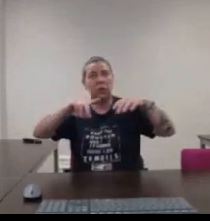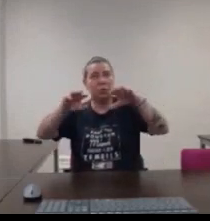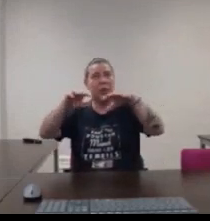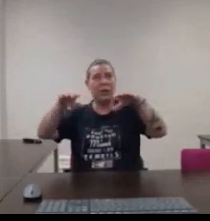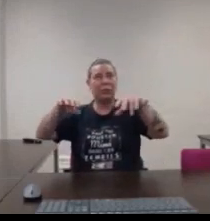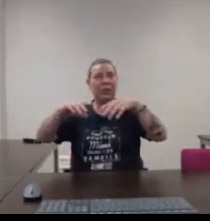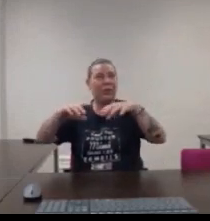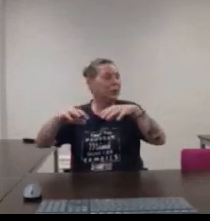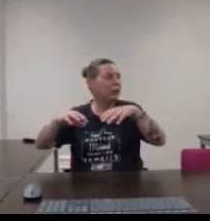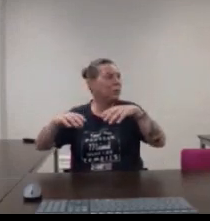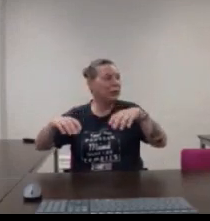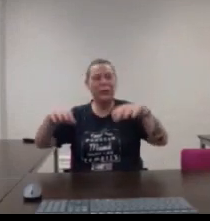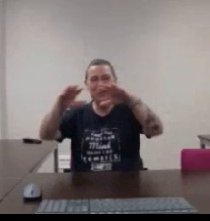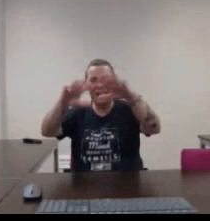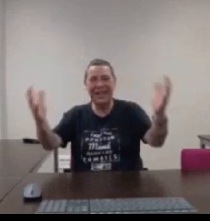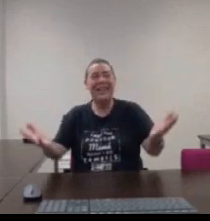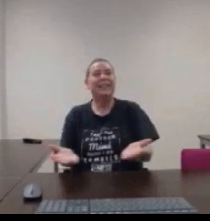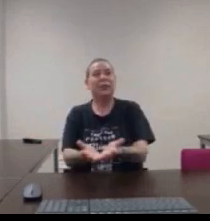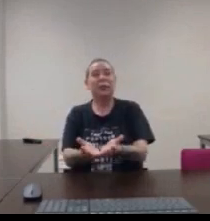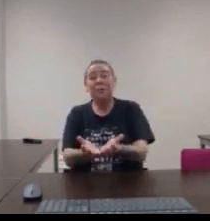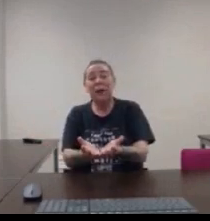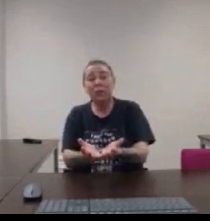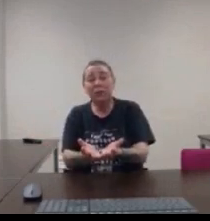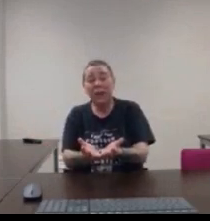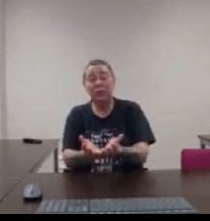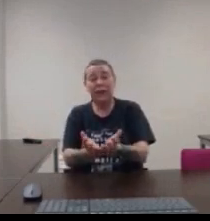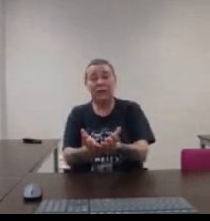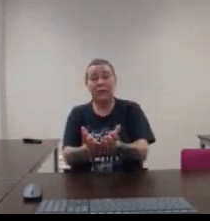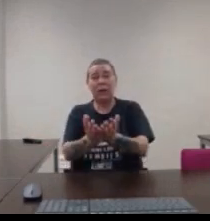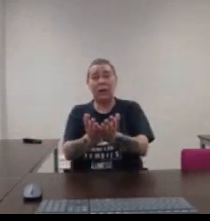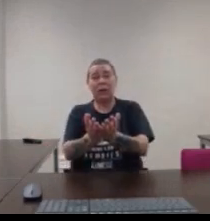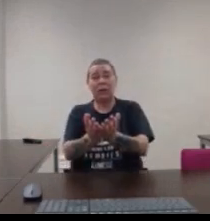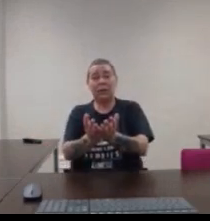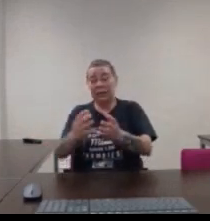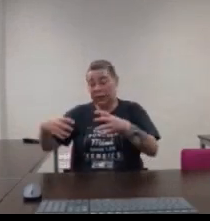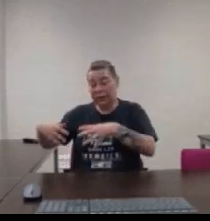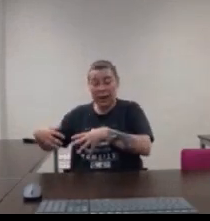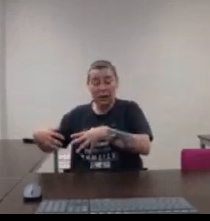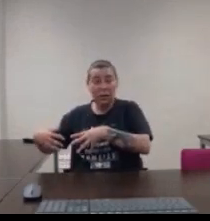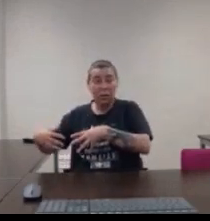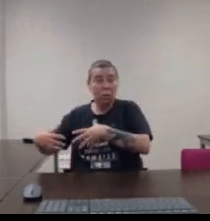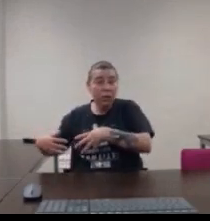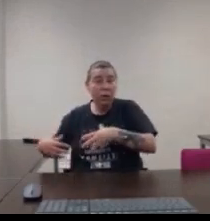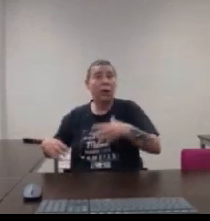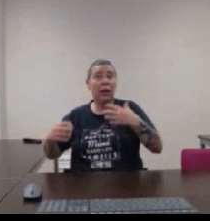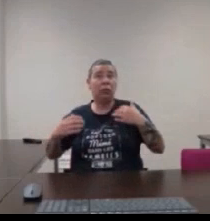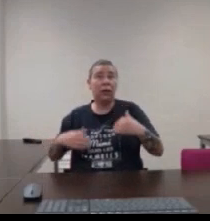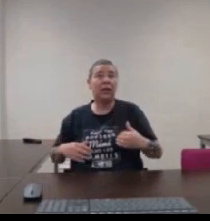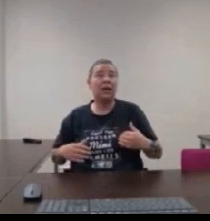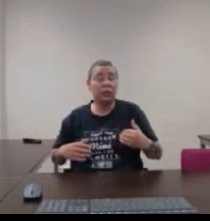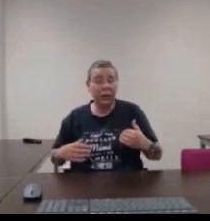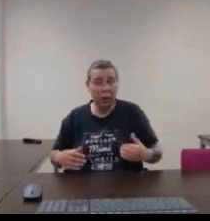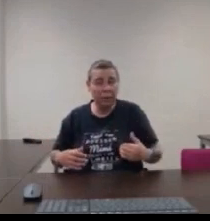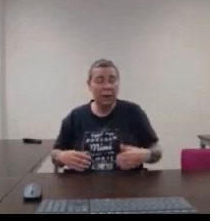pardon, oui, j'explique à ceux qui n'en auraient pas entendu parler, ce sont des ballons gonflables, en fait, qui s'installent au bureau et